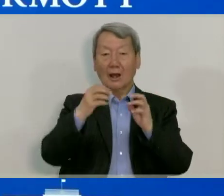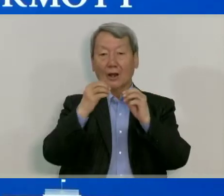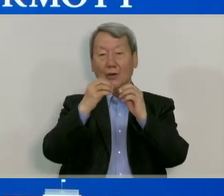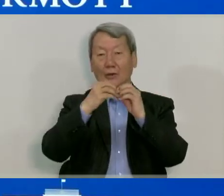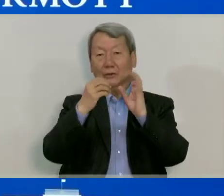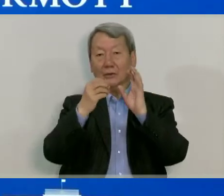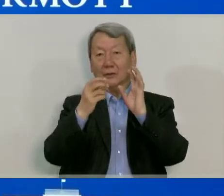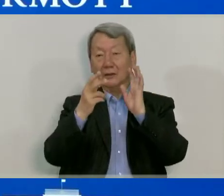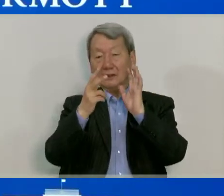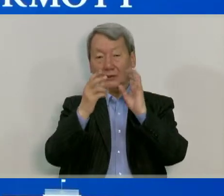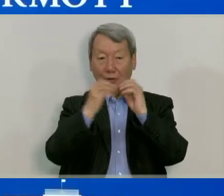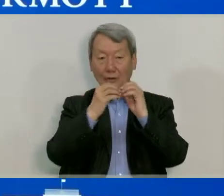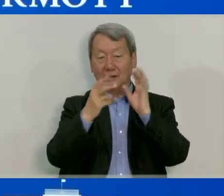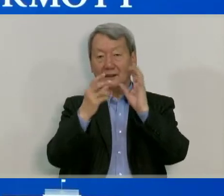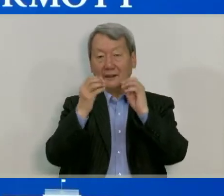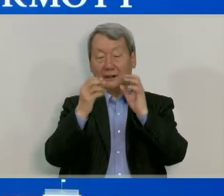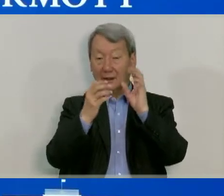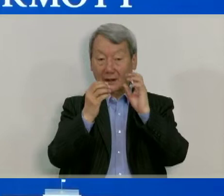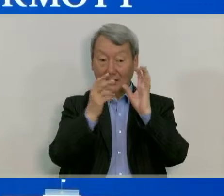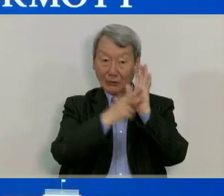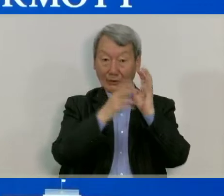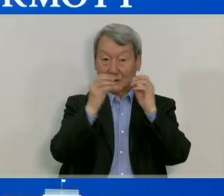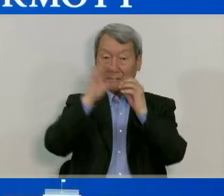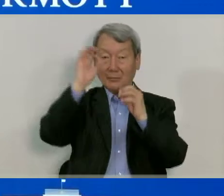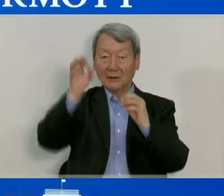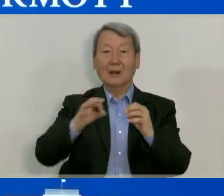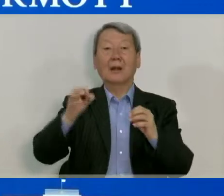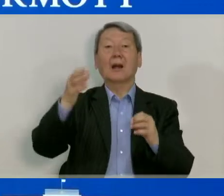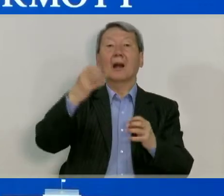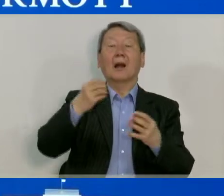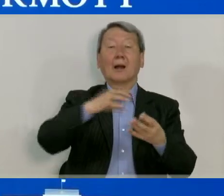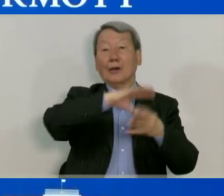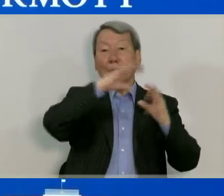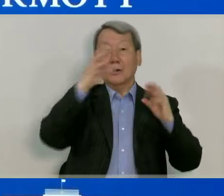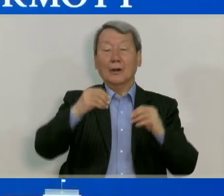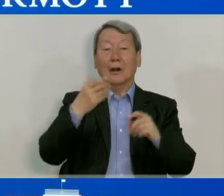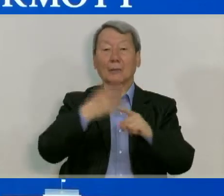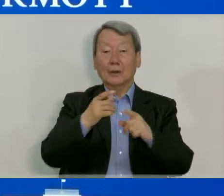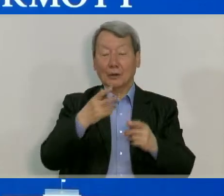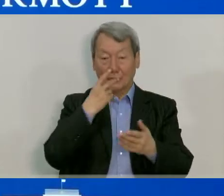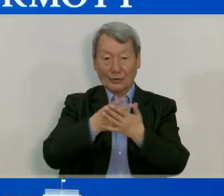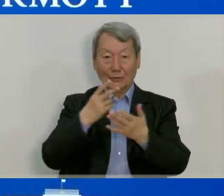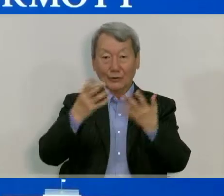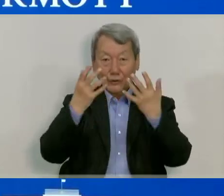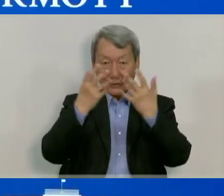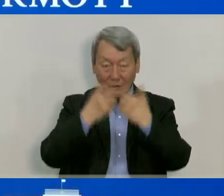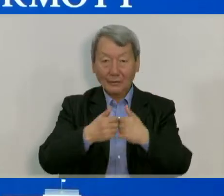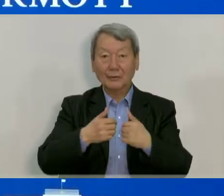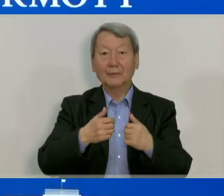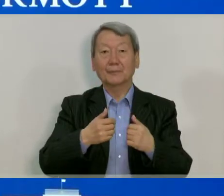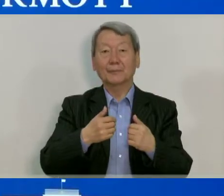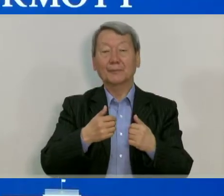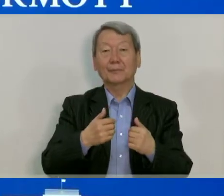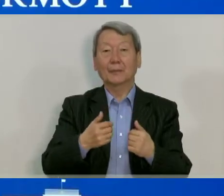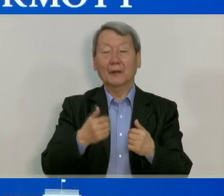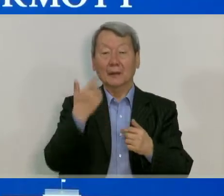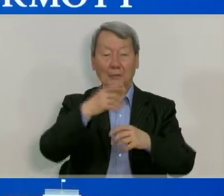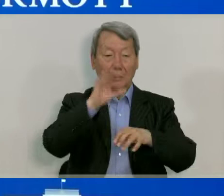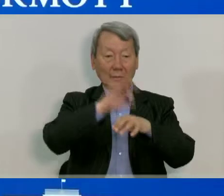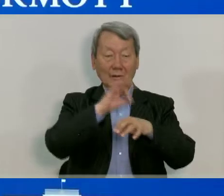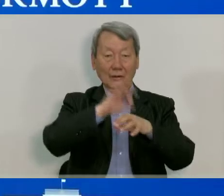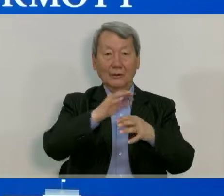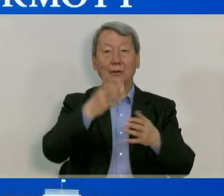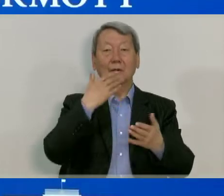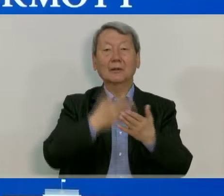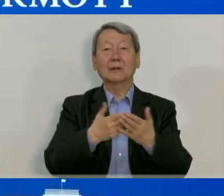72.18% болуп атат. Салыштырмалуу карап көрсөк, интенсивдүү көрсөткүчтөр деп айтылат. Орлордун